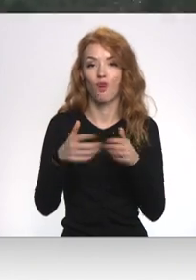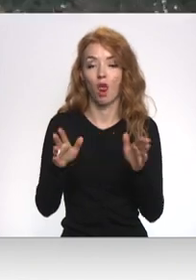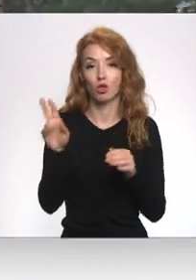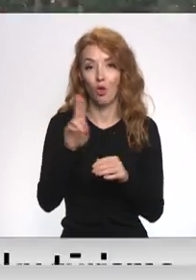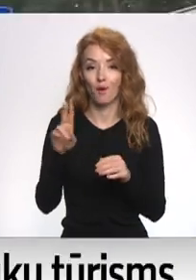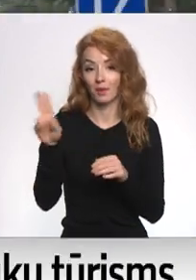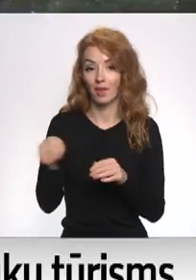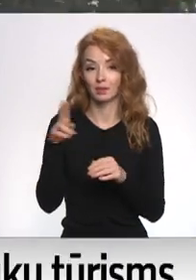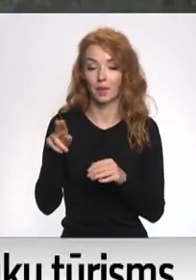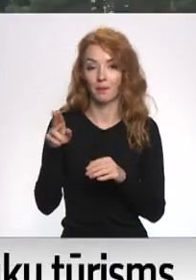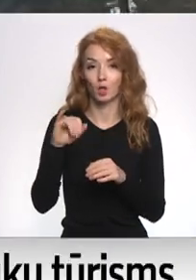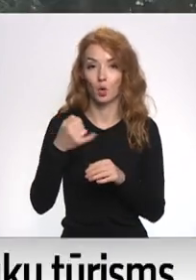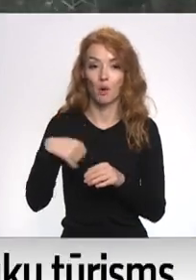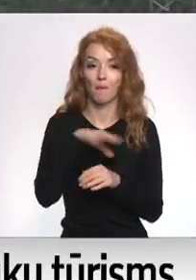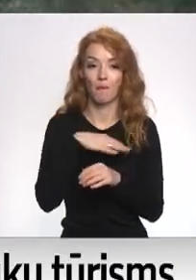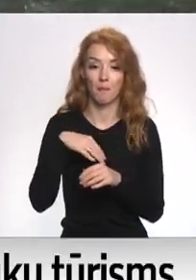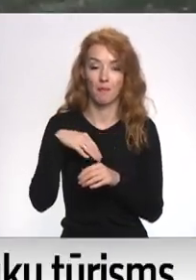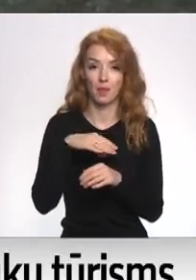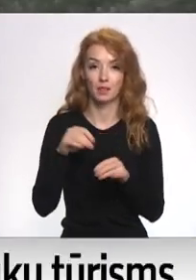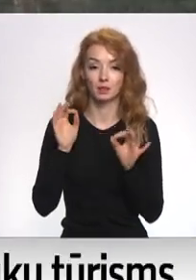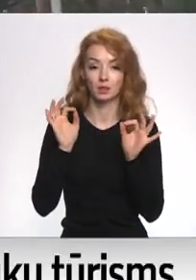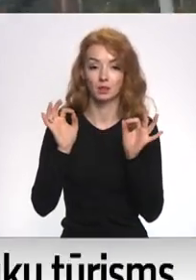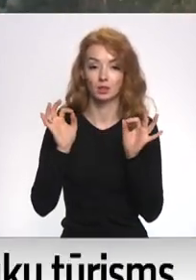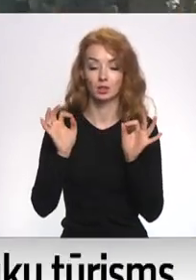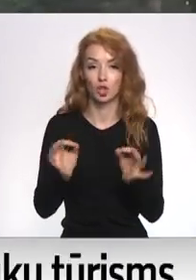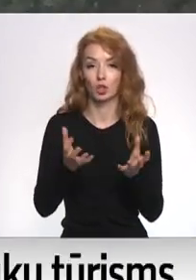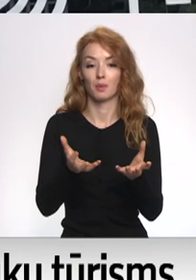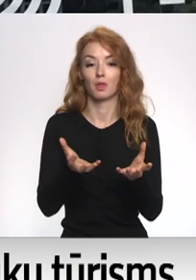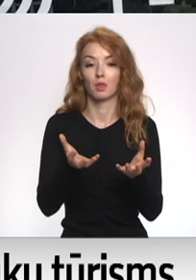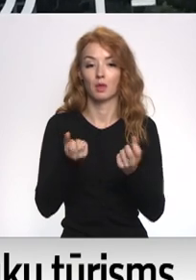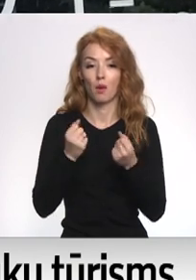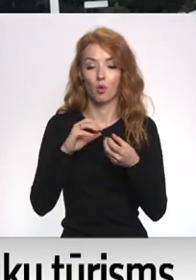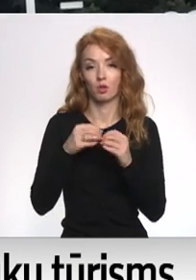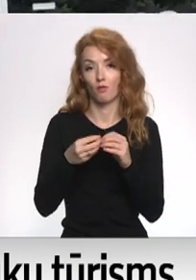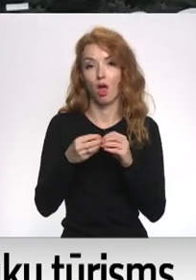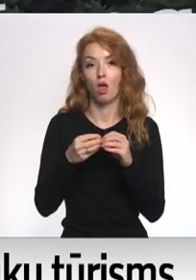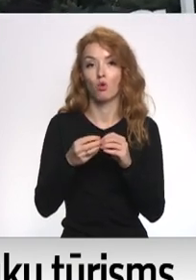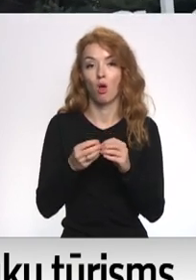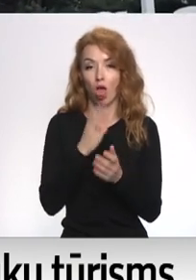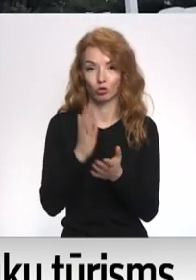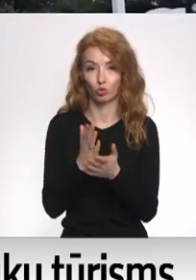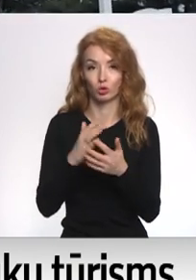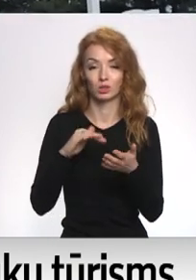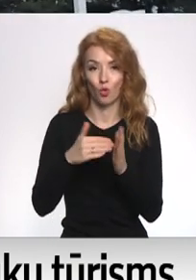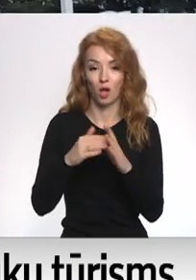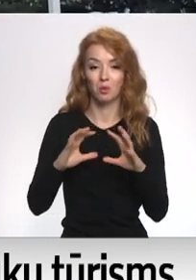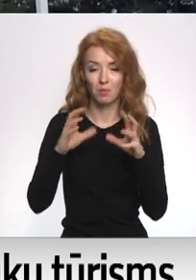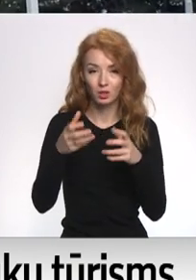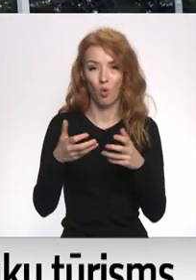decembrī, jo tiešām tas ņemot vērā šādu ģeopolitisko situāciju,